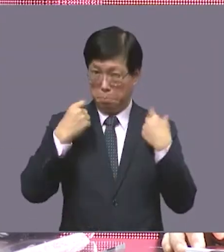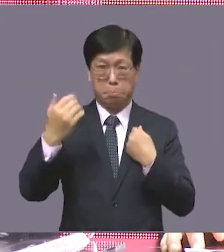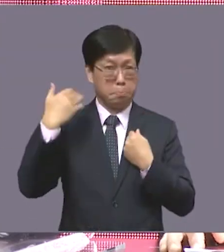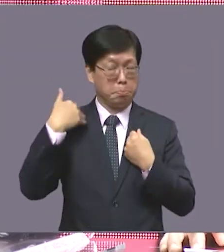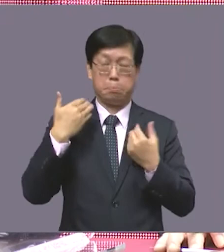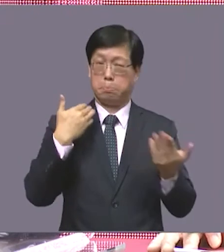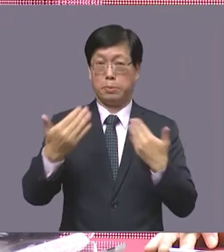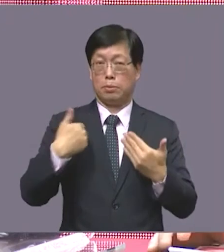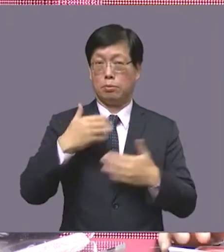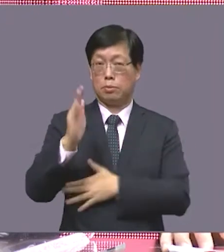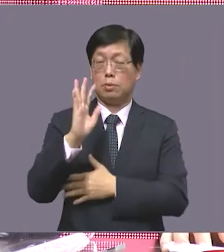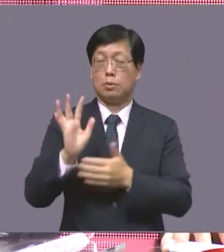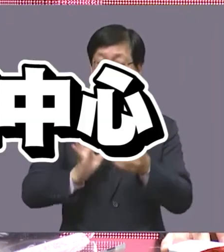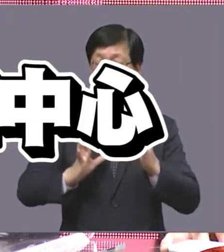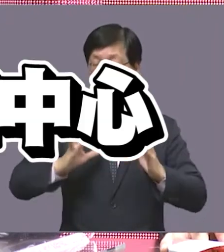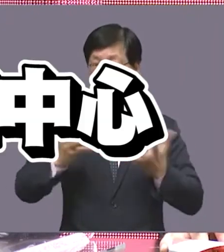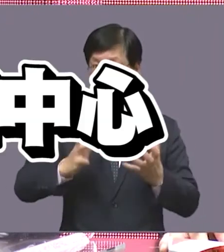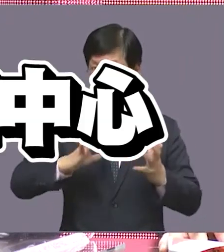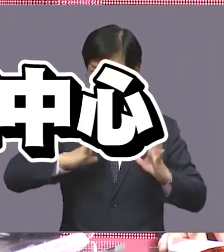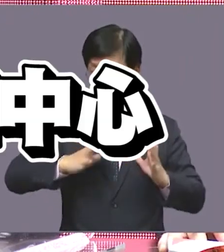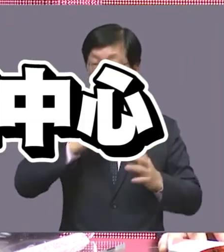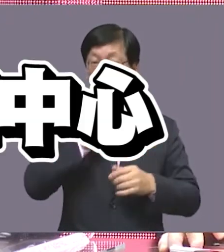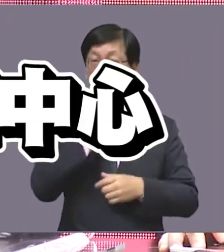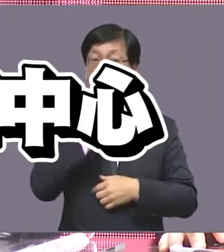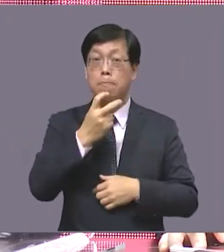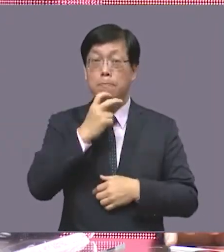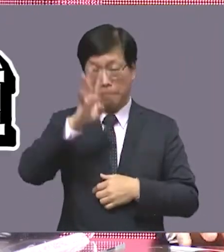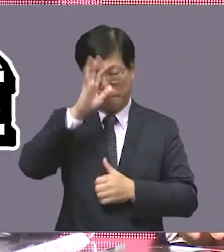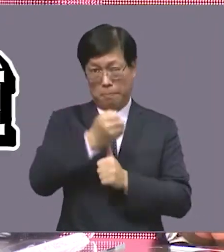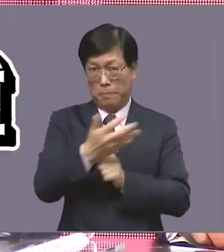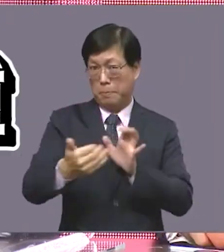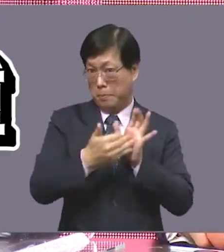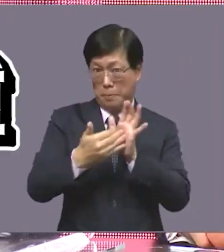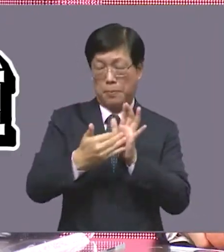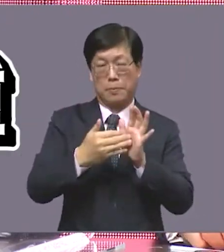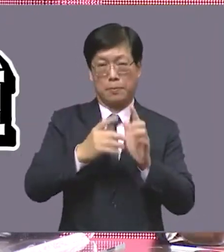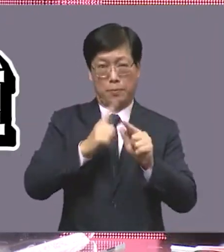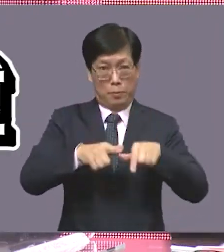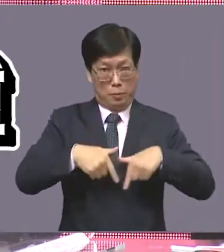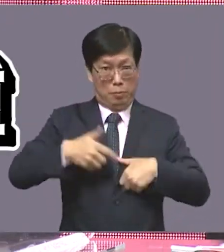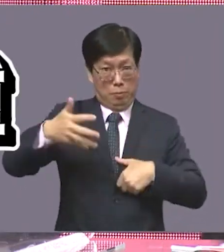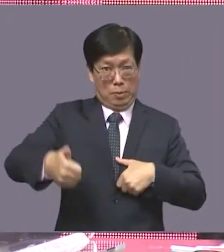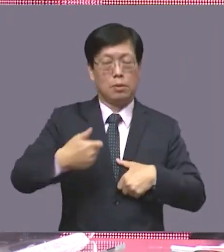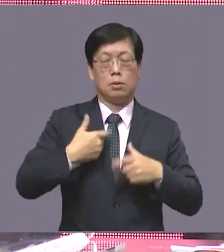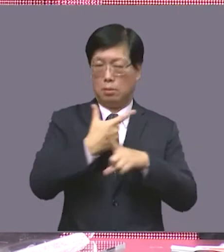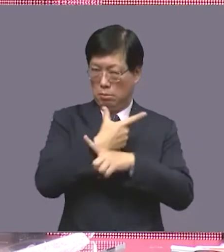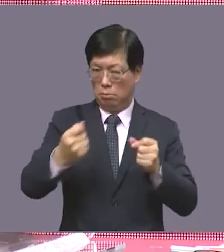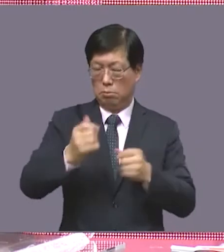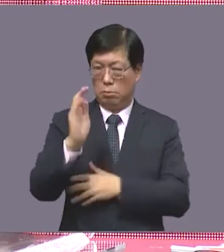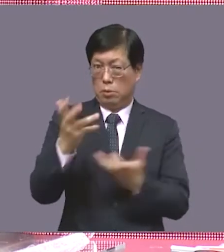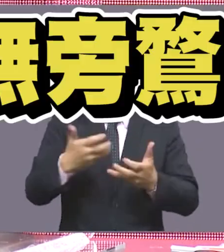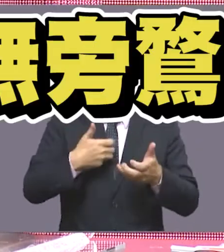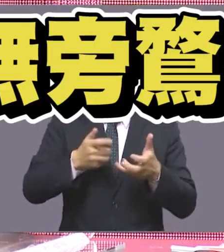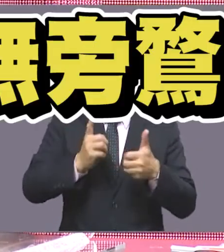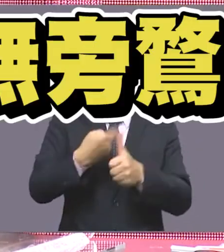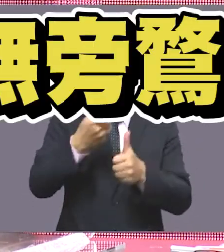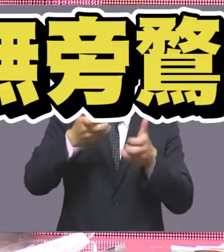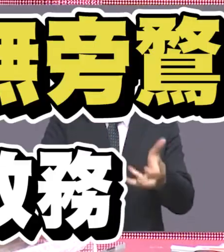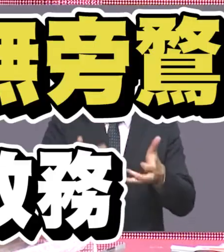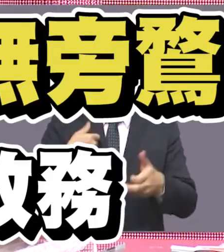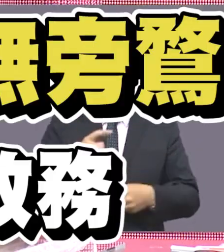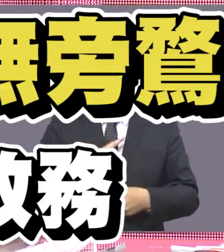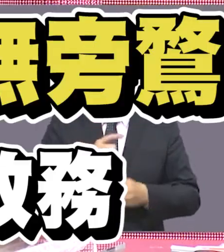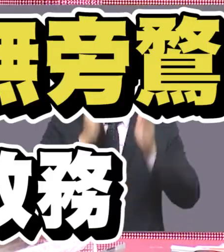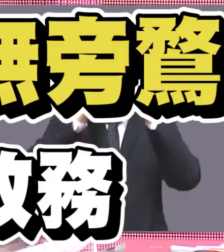我是政务官，那也是中央疫情的指挥中心，那一切以政务为重。我们现在是要心无旁